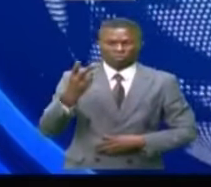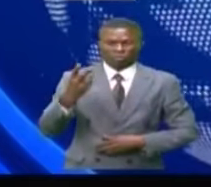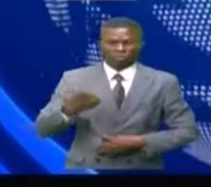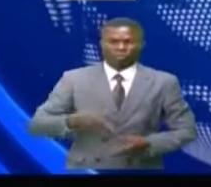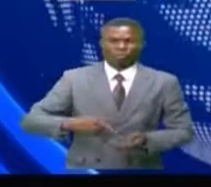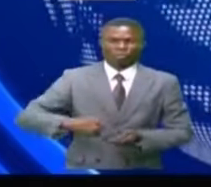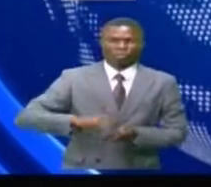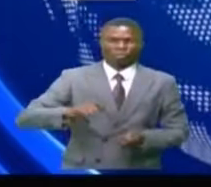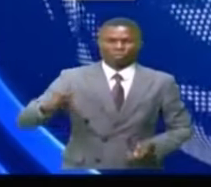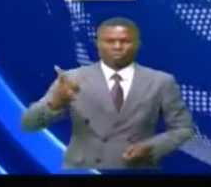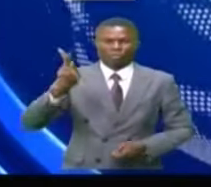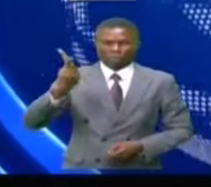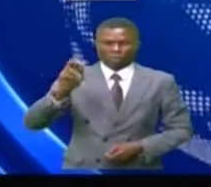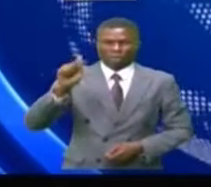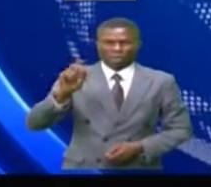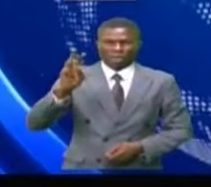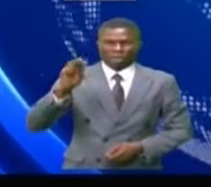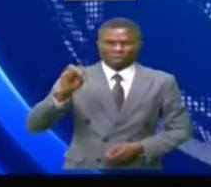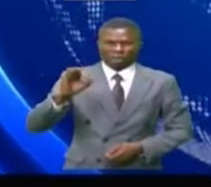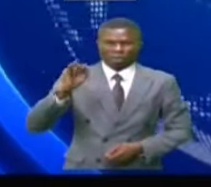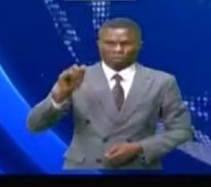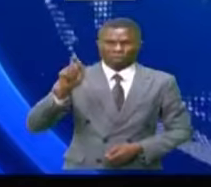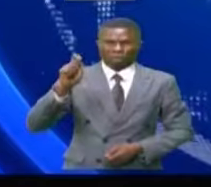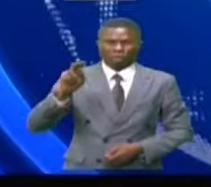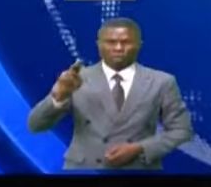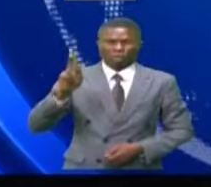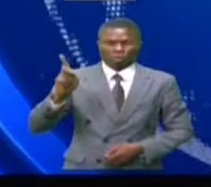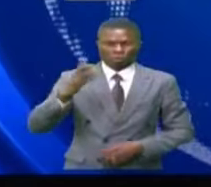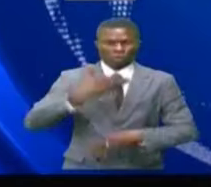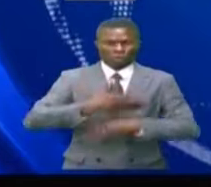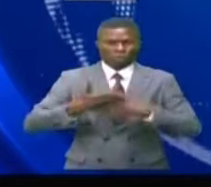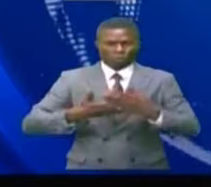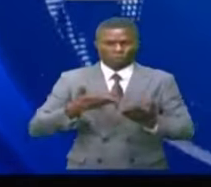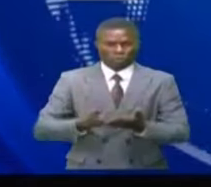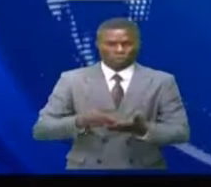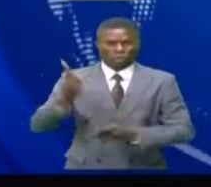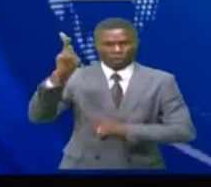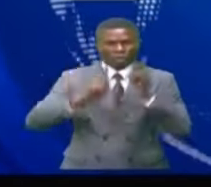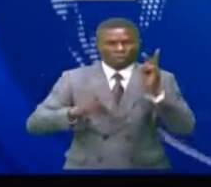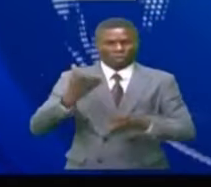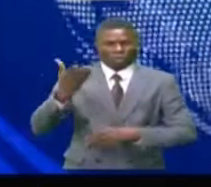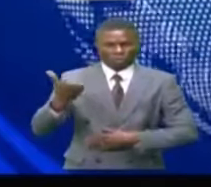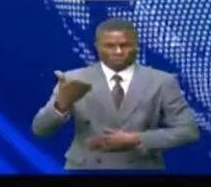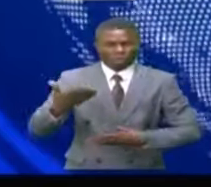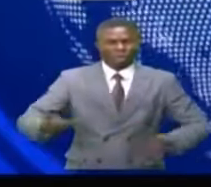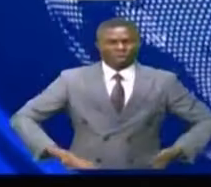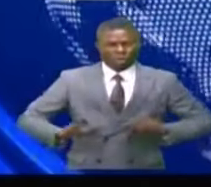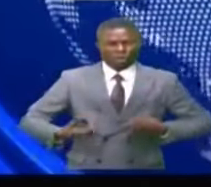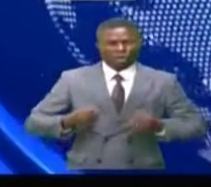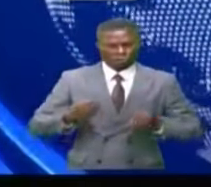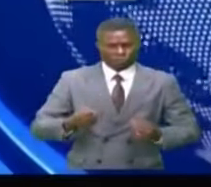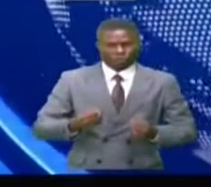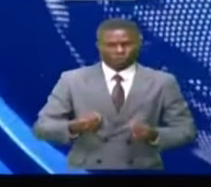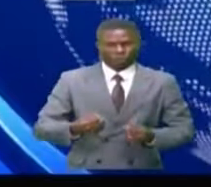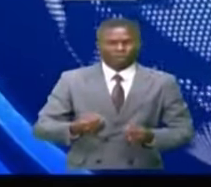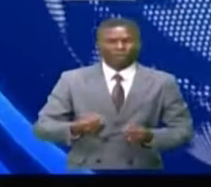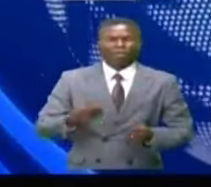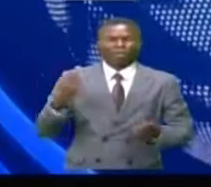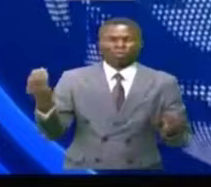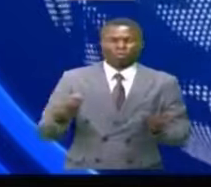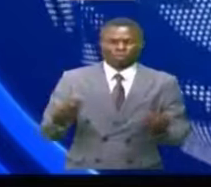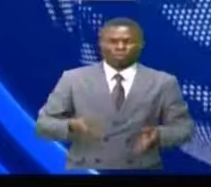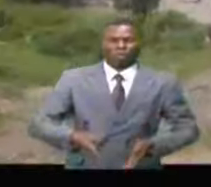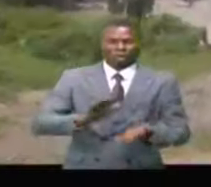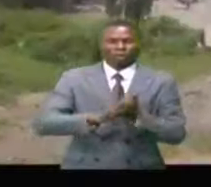de Kamituga a été réhabilité. La population de ces coins qui jadis pleurait son état de délabrement jubile désormais de